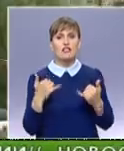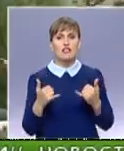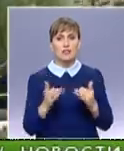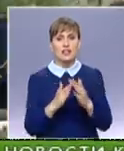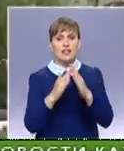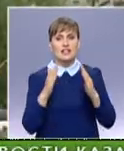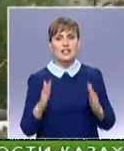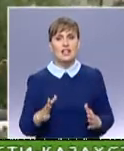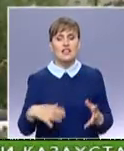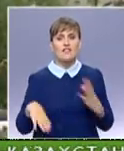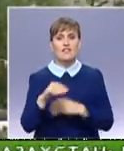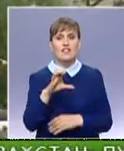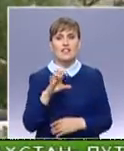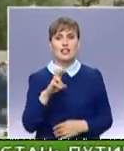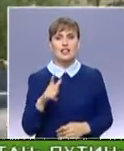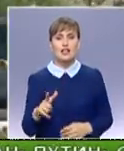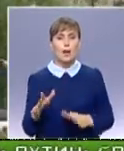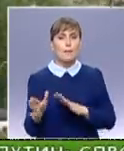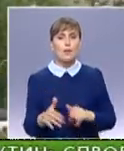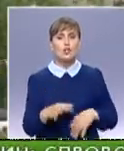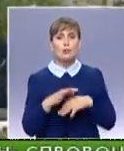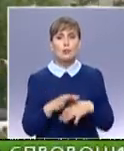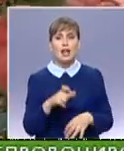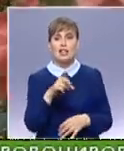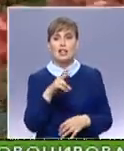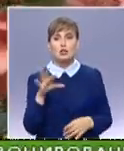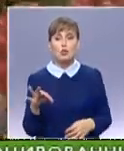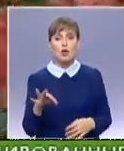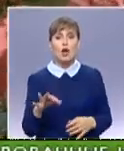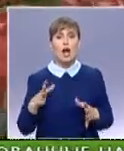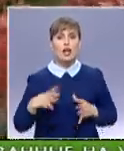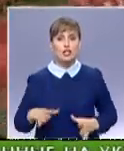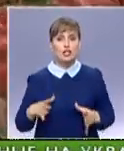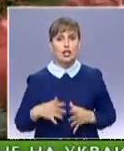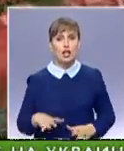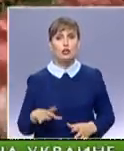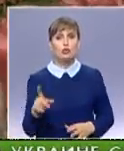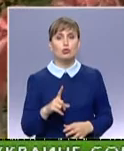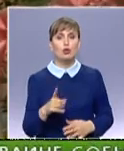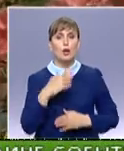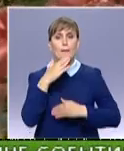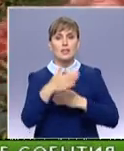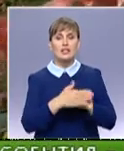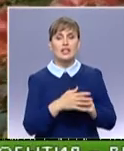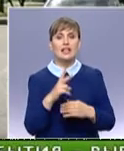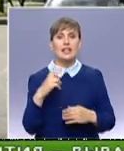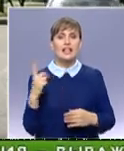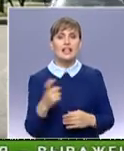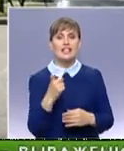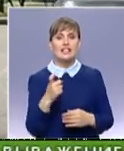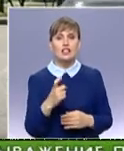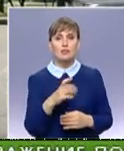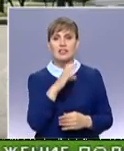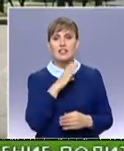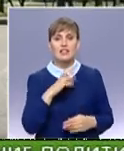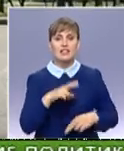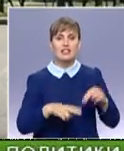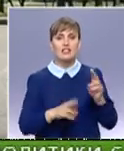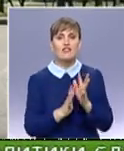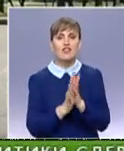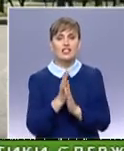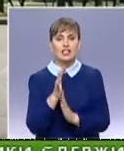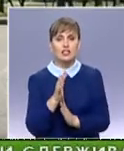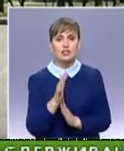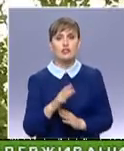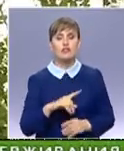зданиями в СНГ. А после проведения Экспо эксперты ожидают, что шансы приблизиться к лидерам в сфере строительства возрастут